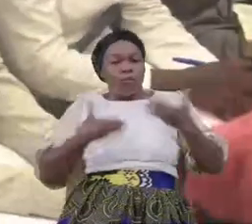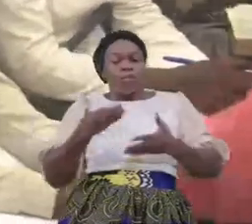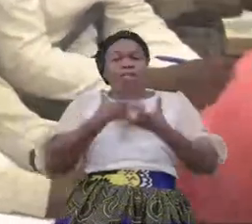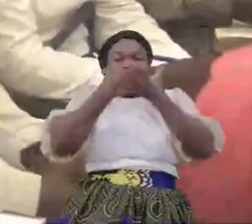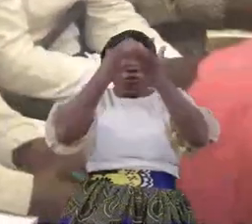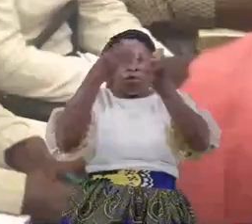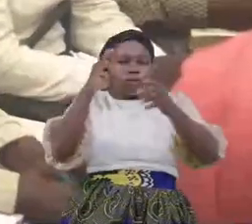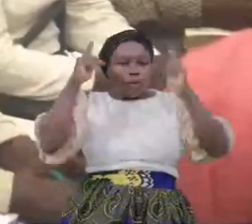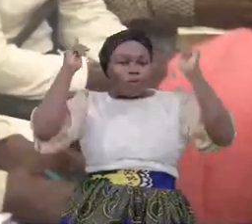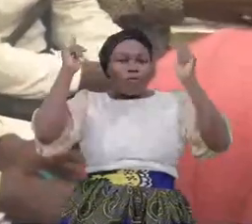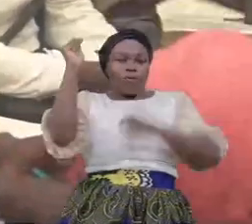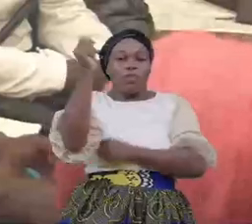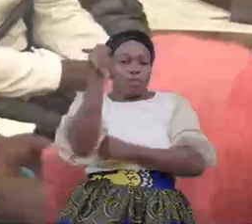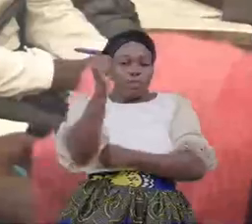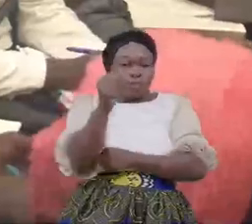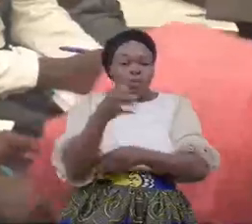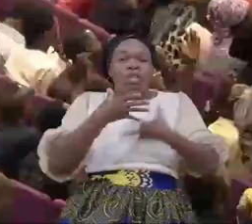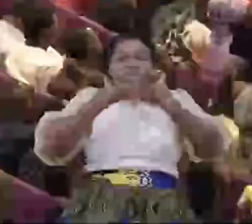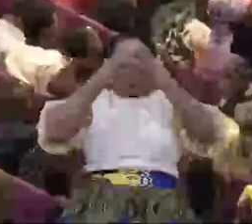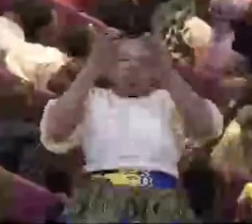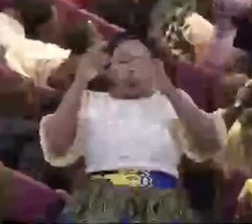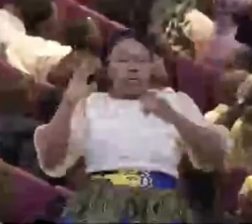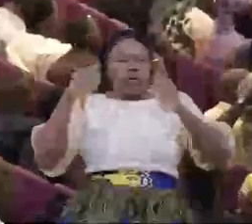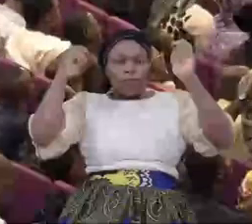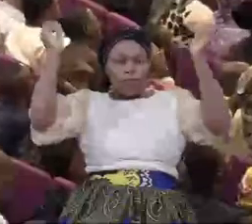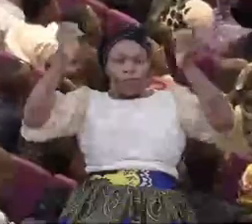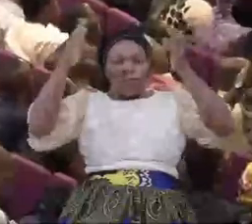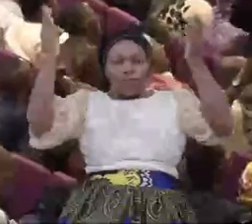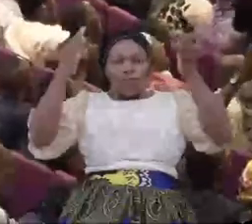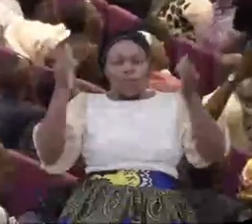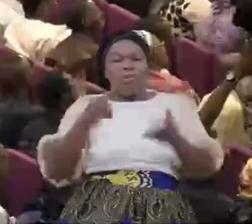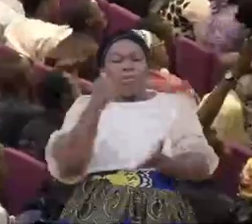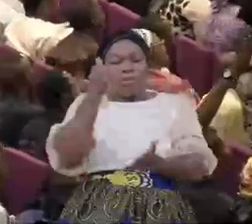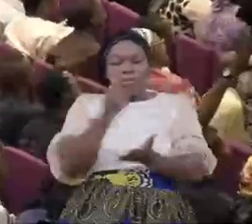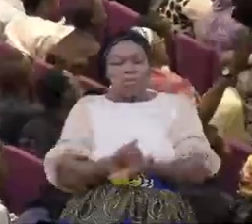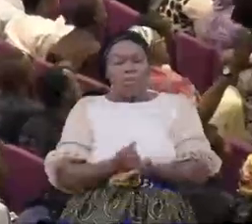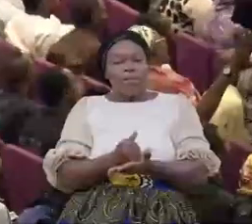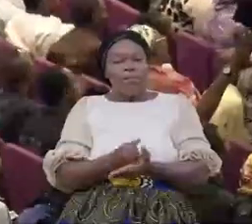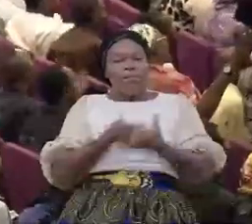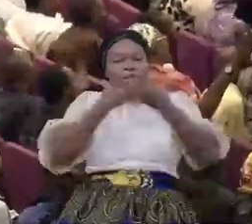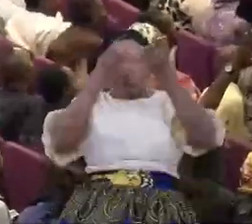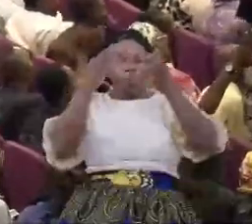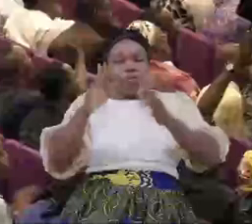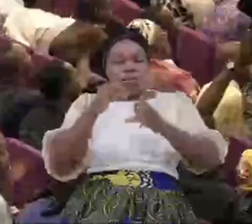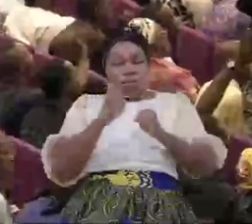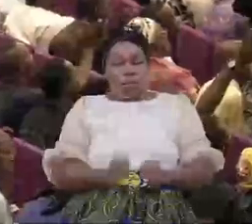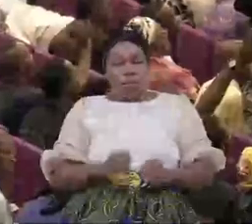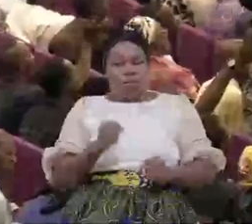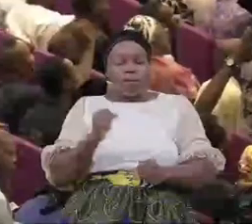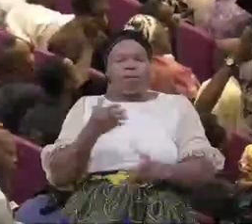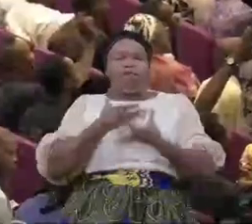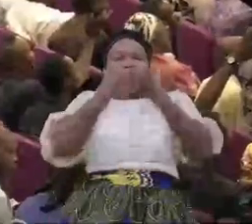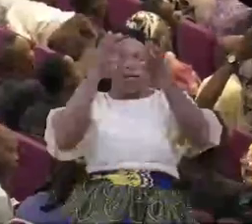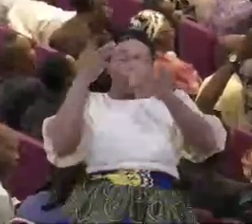témoignage, des cris de célébration, des cris de puissance, des cris de conquête.